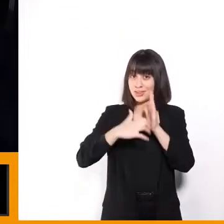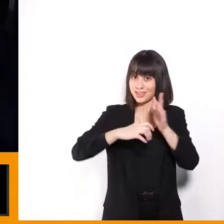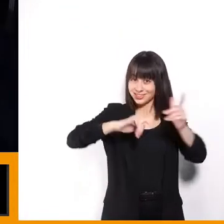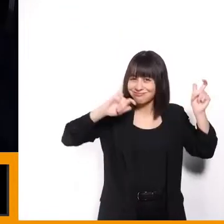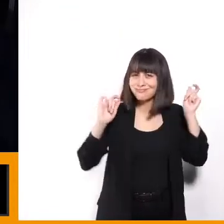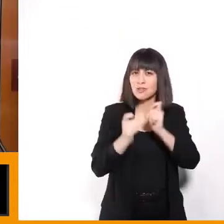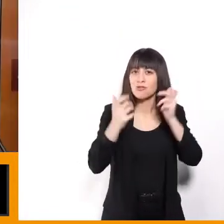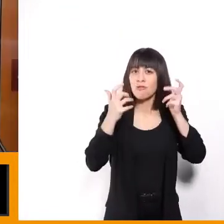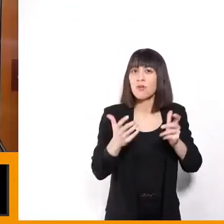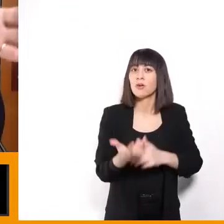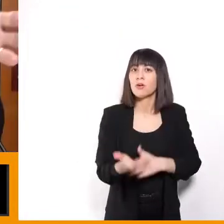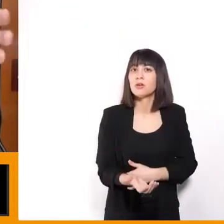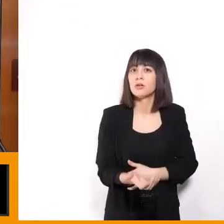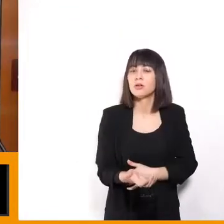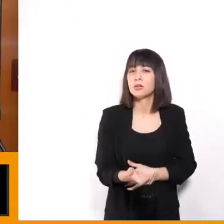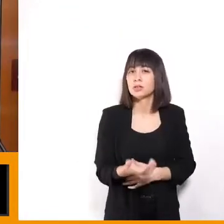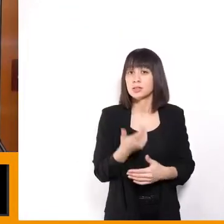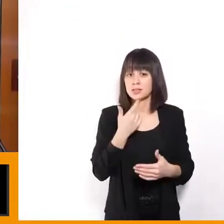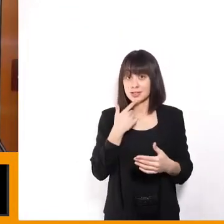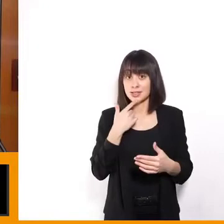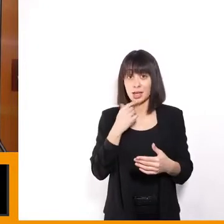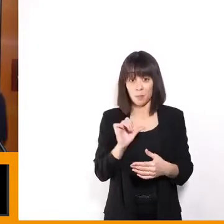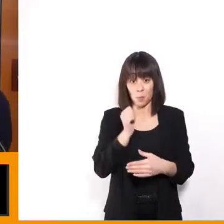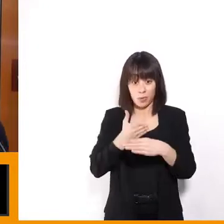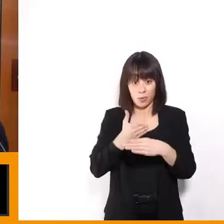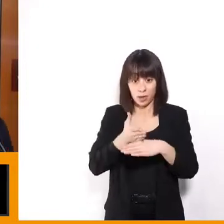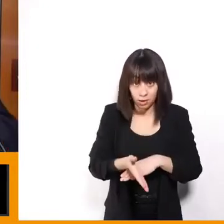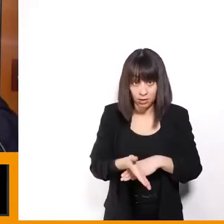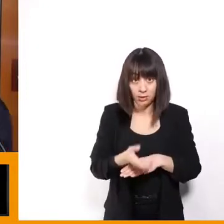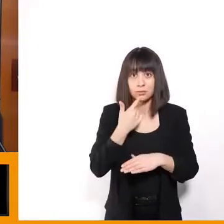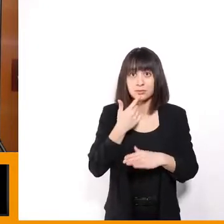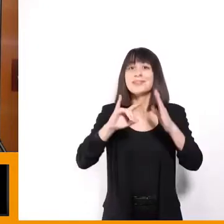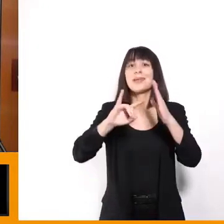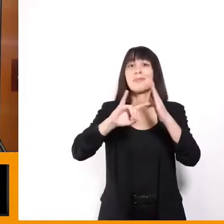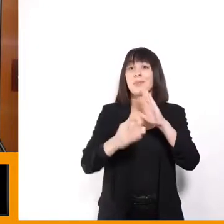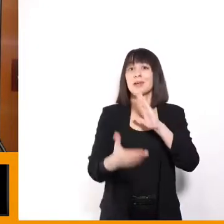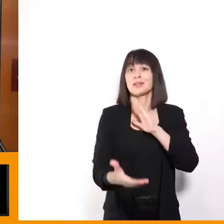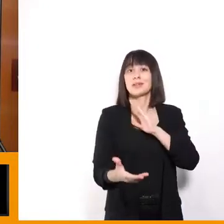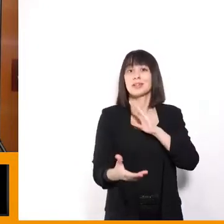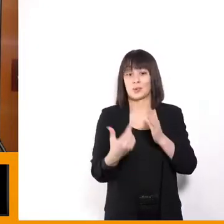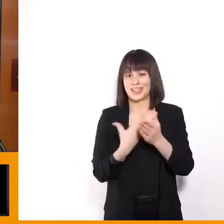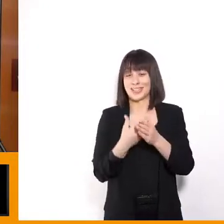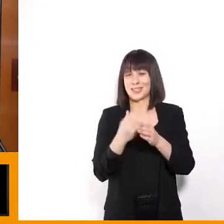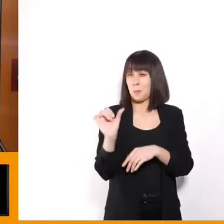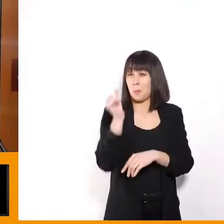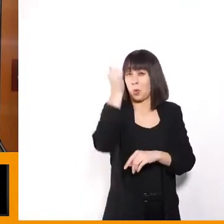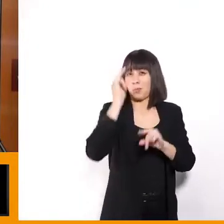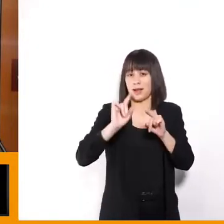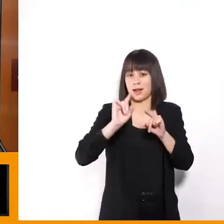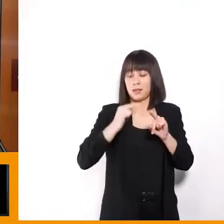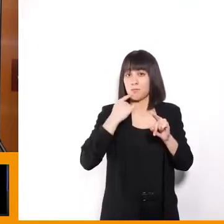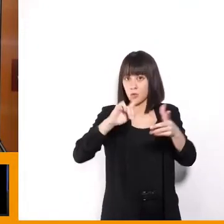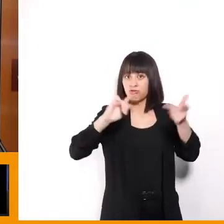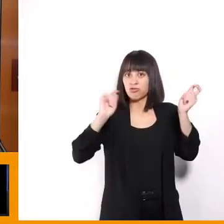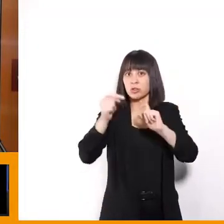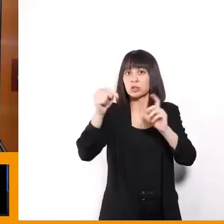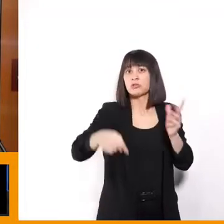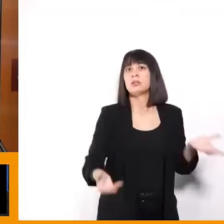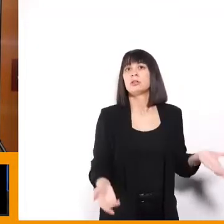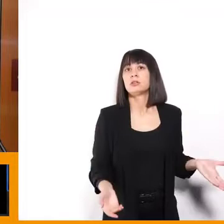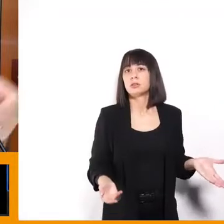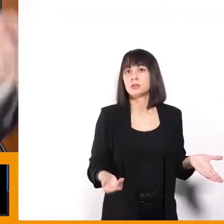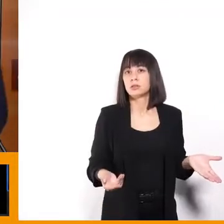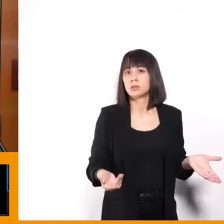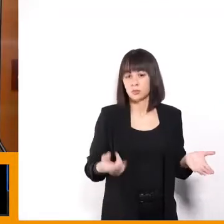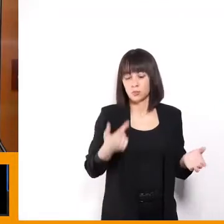toutes les politiques, la porte d'entrée pour tout le monde, c'est la MDPH. Donc c'est déjà le premier élément essentiel dans lequel on doit apporter une réforme pour changer,